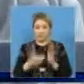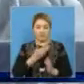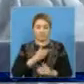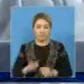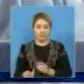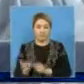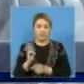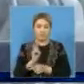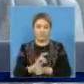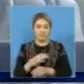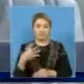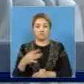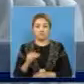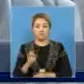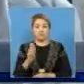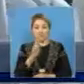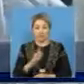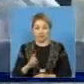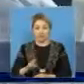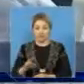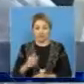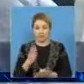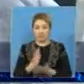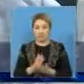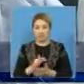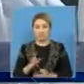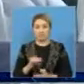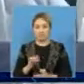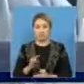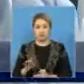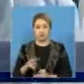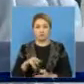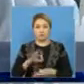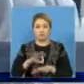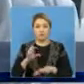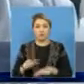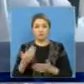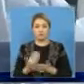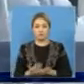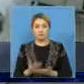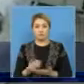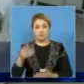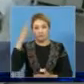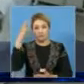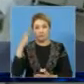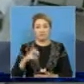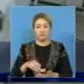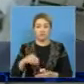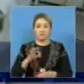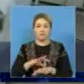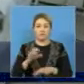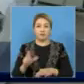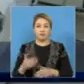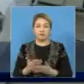перейти. Это есть 4 из Байганинского района, есть Жаножол больной и здесь Кандагашный больной. Аким области